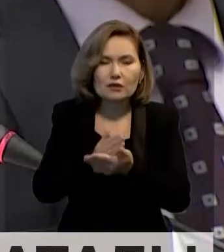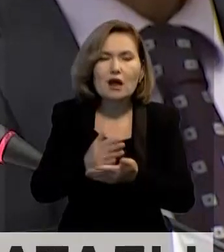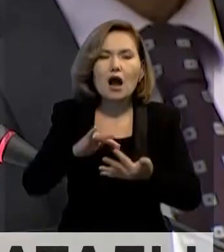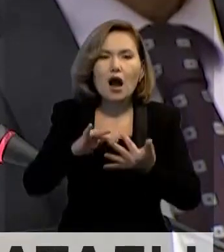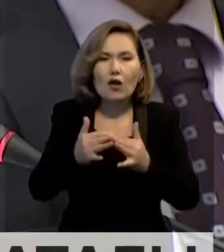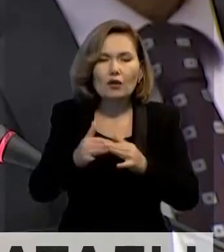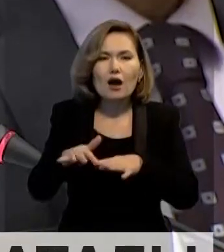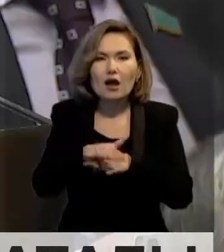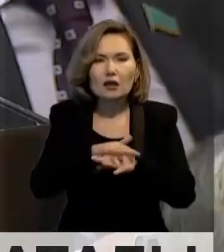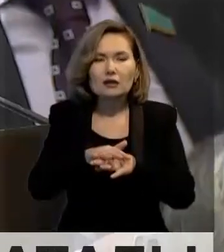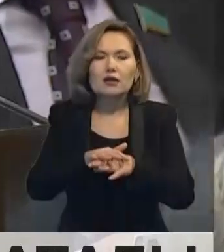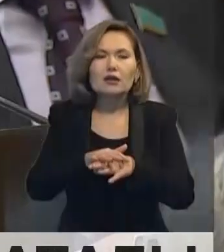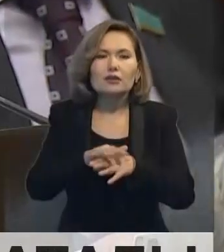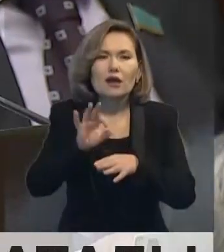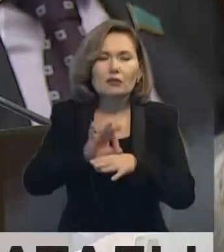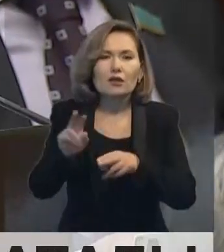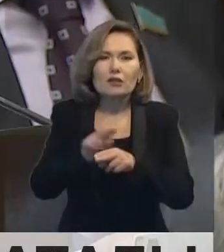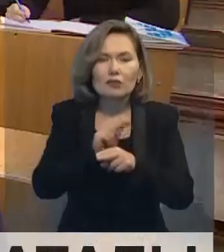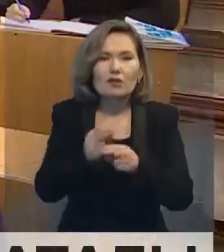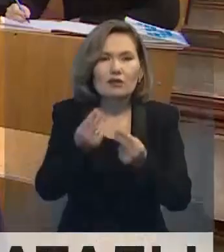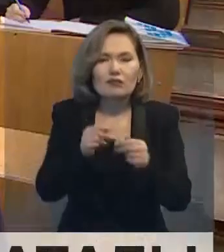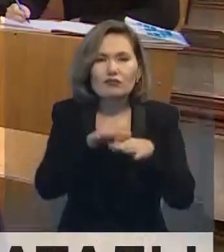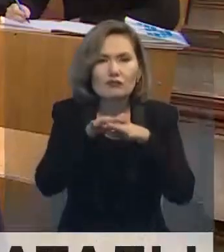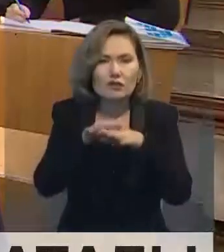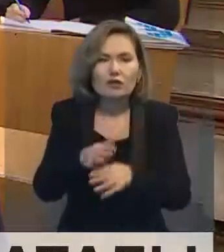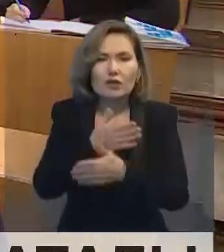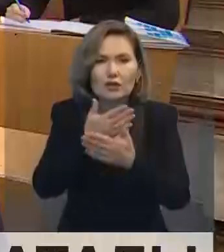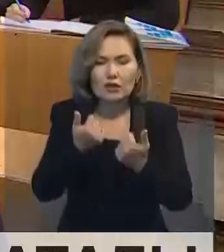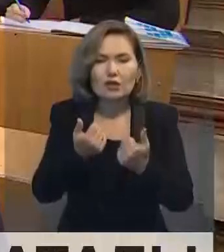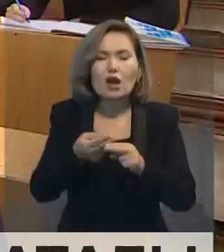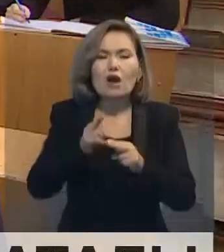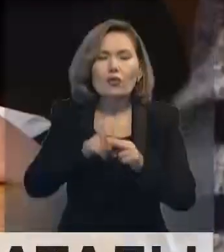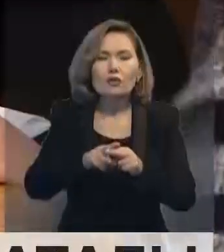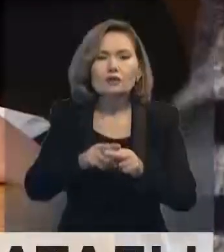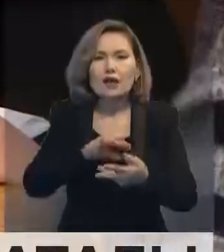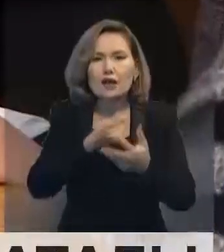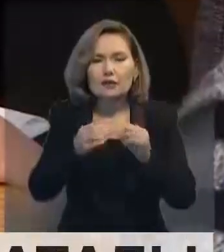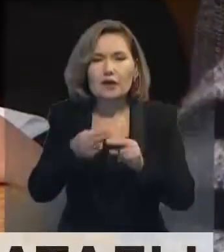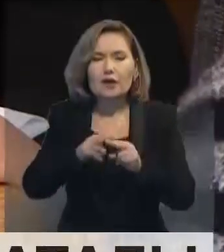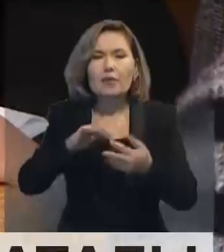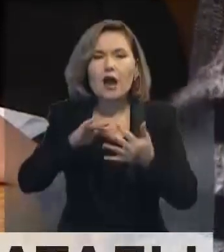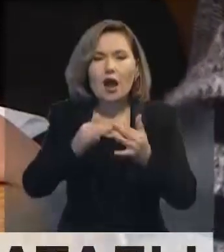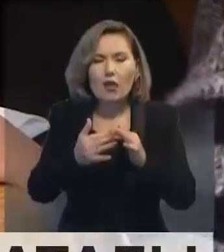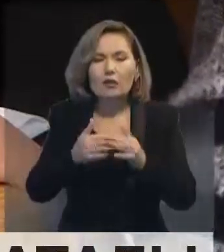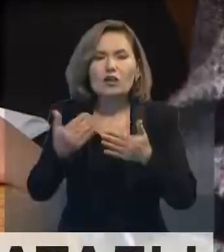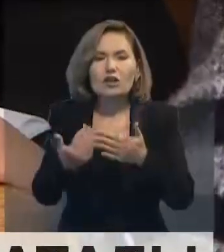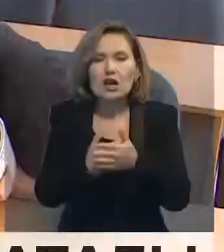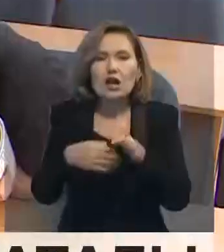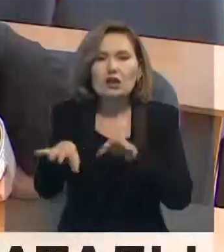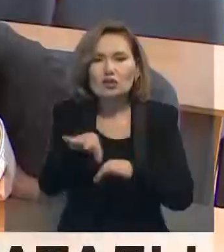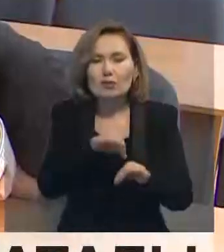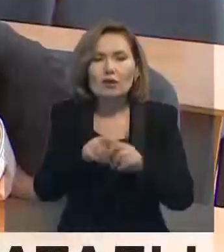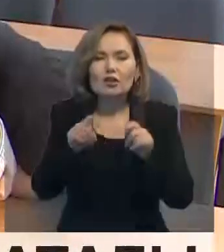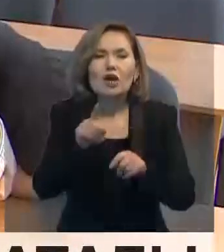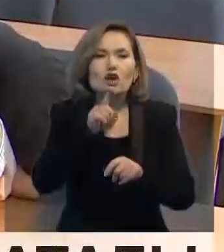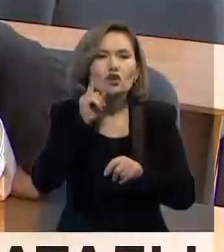азаматтарды емдеуге келген кезде қаржы табылмай қалады. Дипломмен ауылғаның орнына енді резиденттер ауылға пилоттық жобасы пысықталуда. Жас